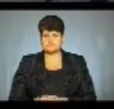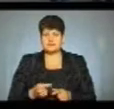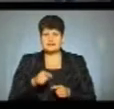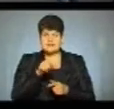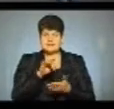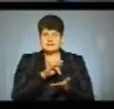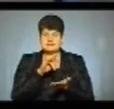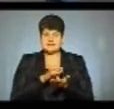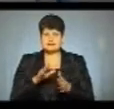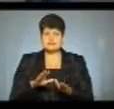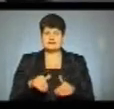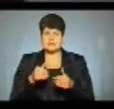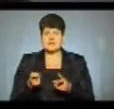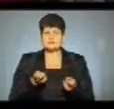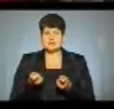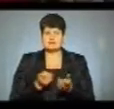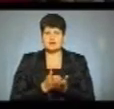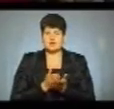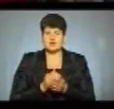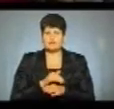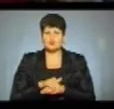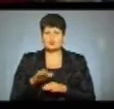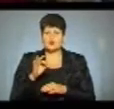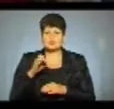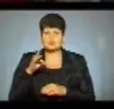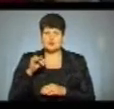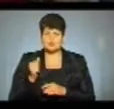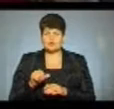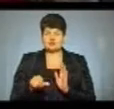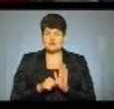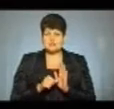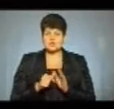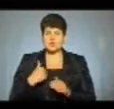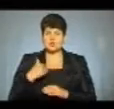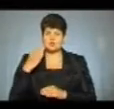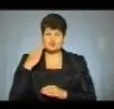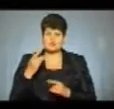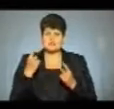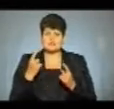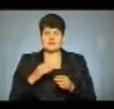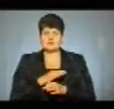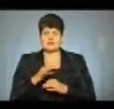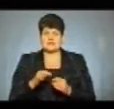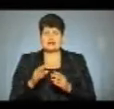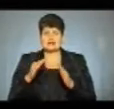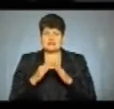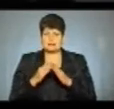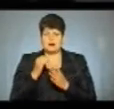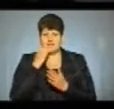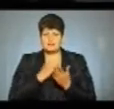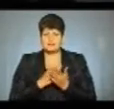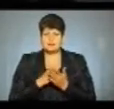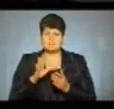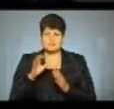центр надання адміністративних послуг на вулиці Острозького, 6. Голосує за великий проєкт «Дім ветерана» вартістю